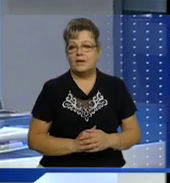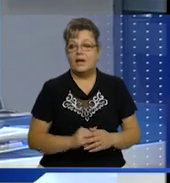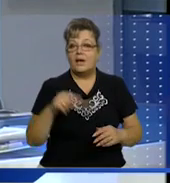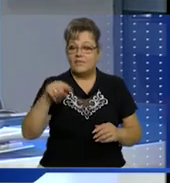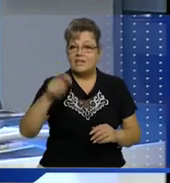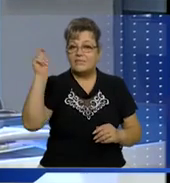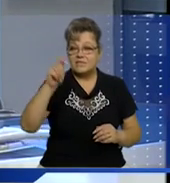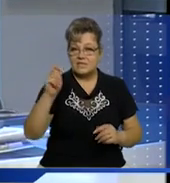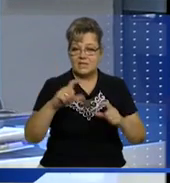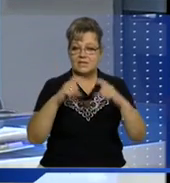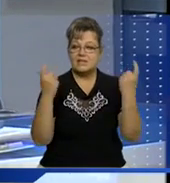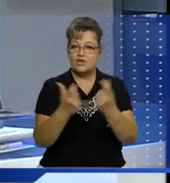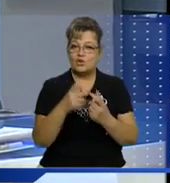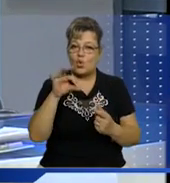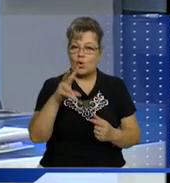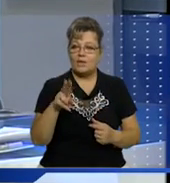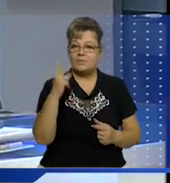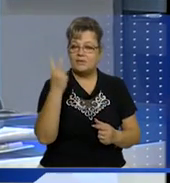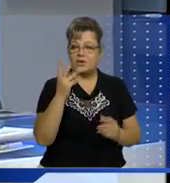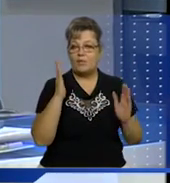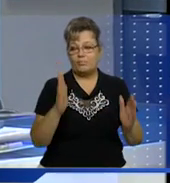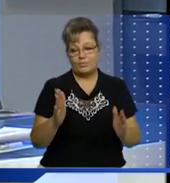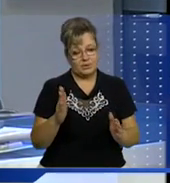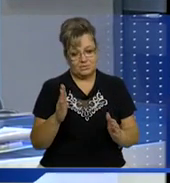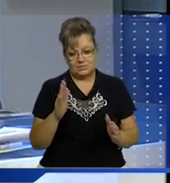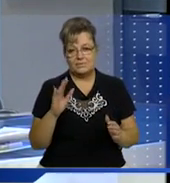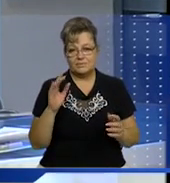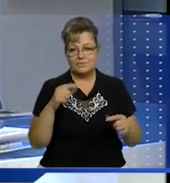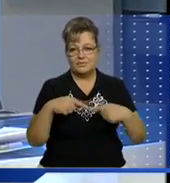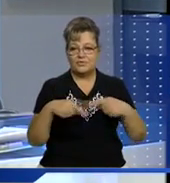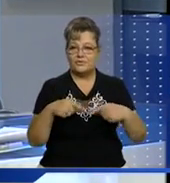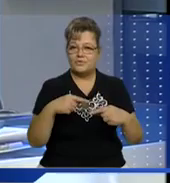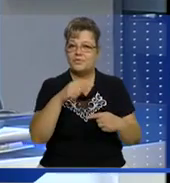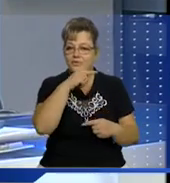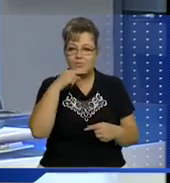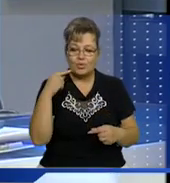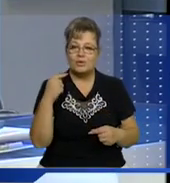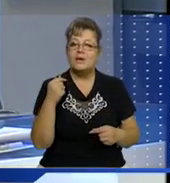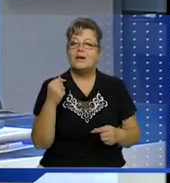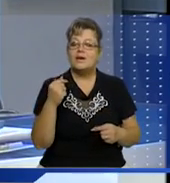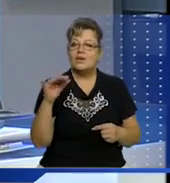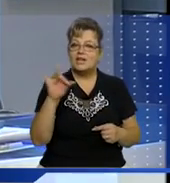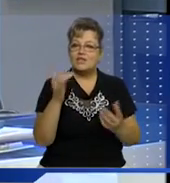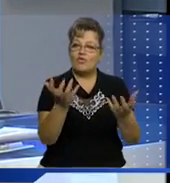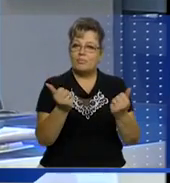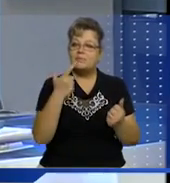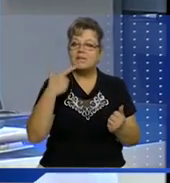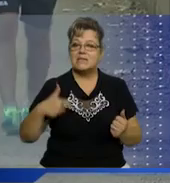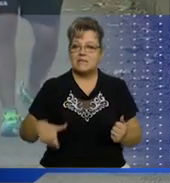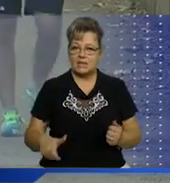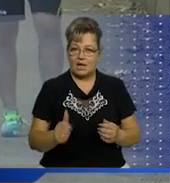В это воскресенье на стадионе «Олимп-2» ожидается южное дерби. В третьем туре чемпионата России по футболу Ростов примет